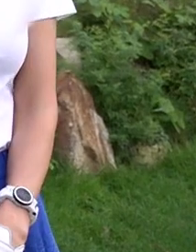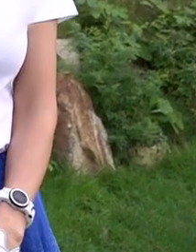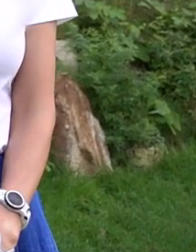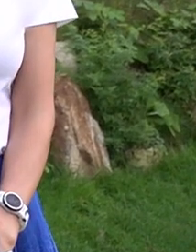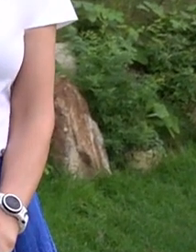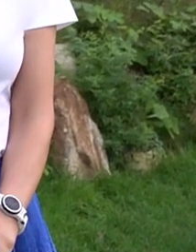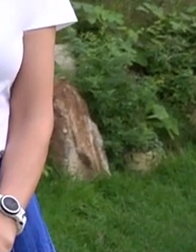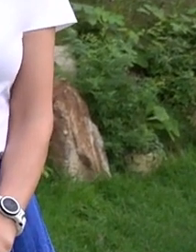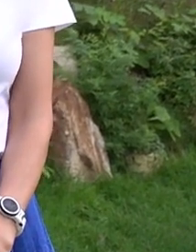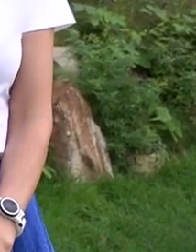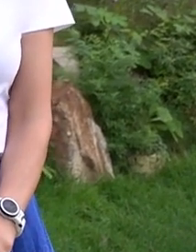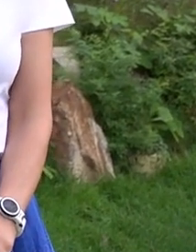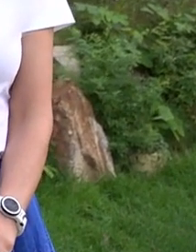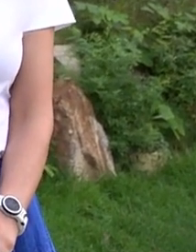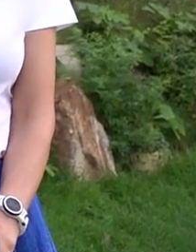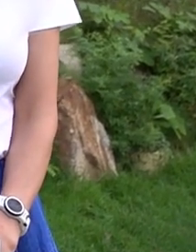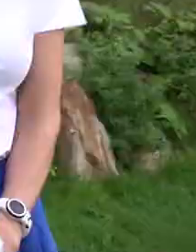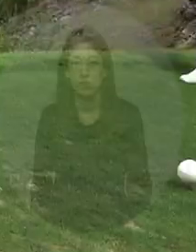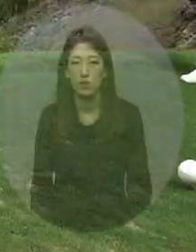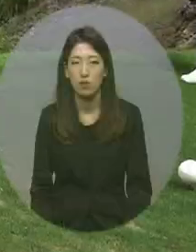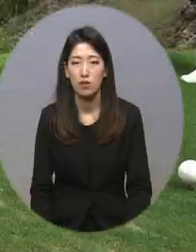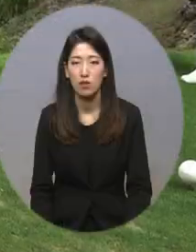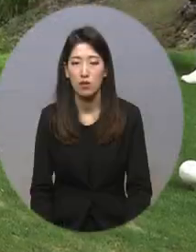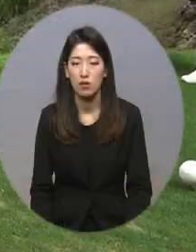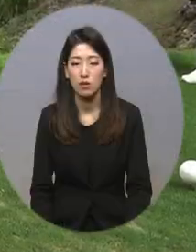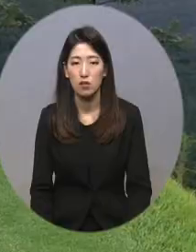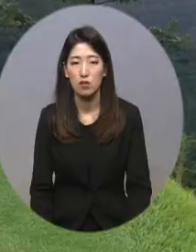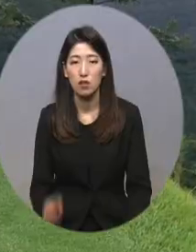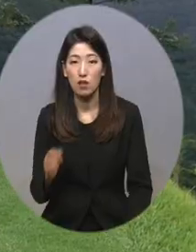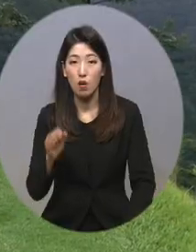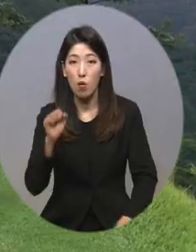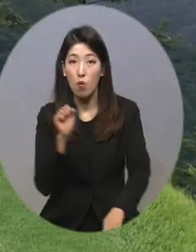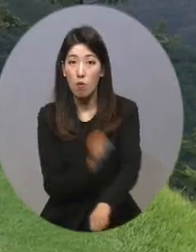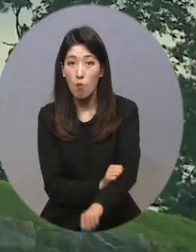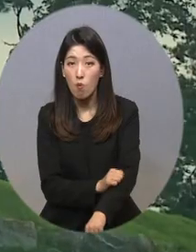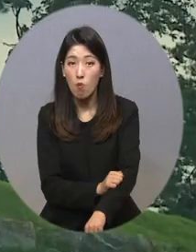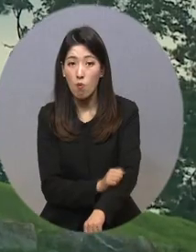화이팅! 찍어주세요. 왼쪽이다. 좋아.